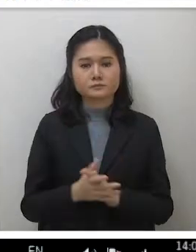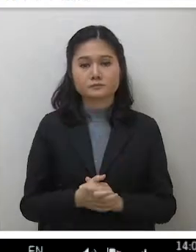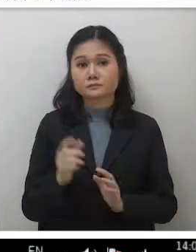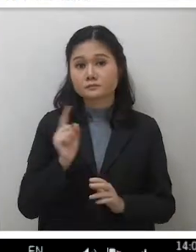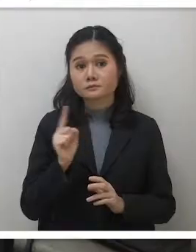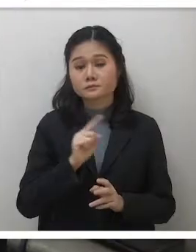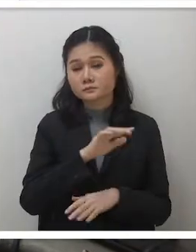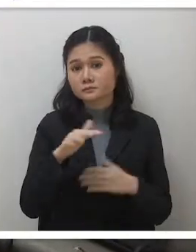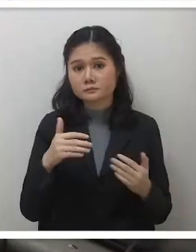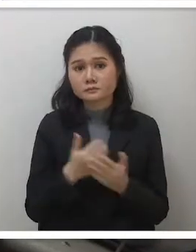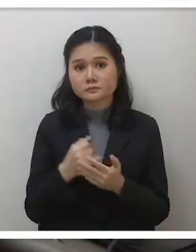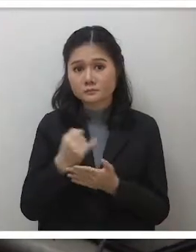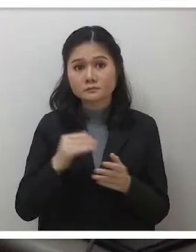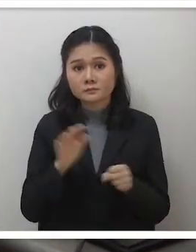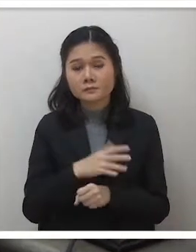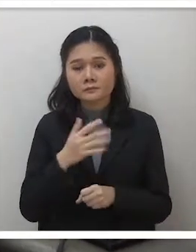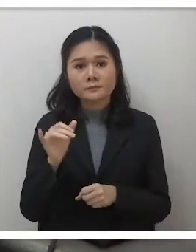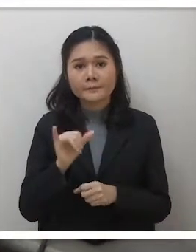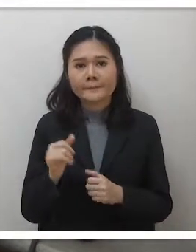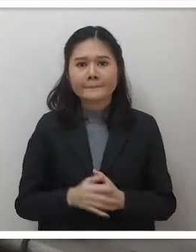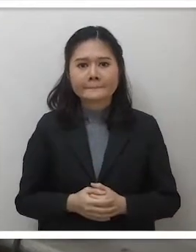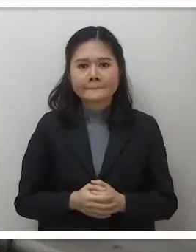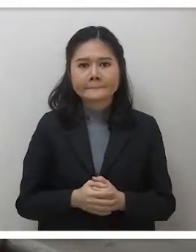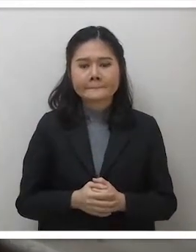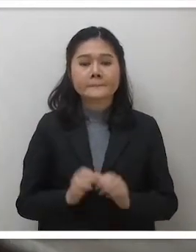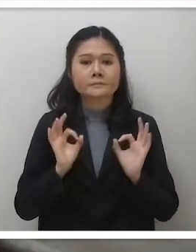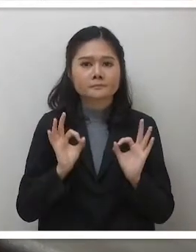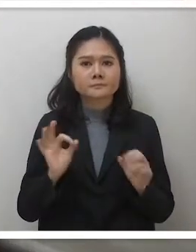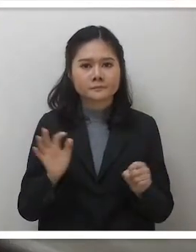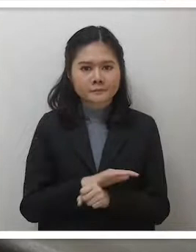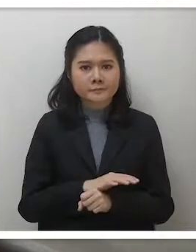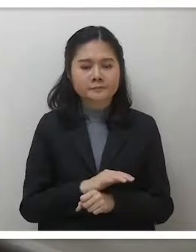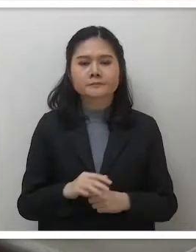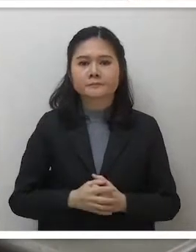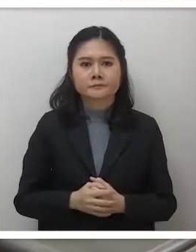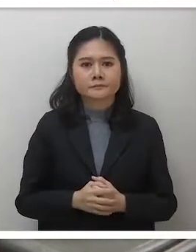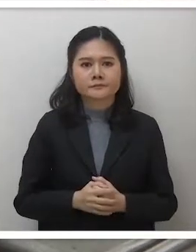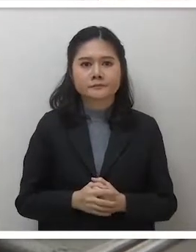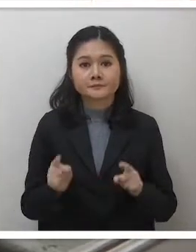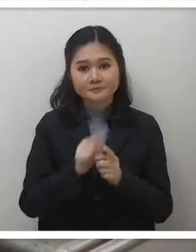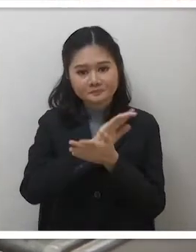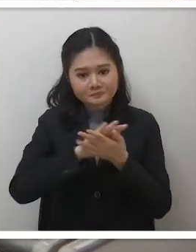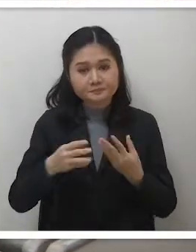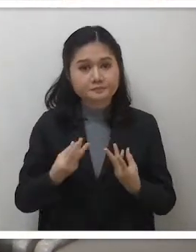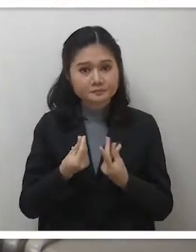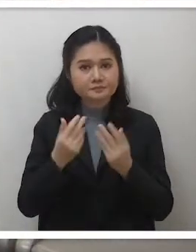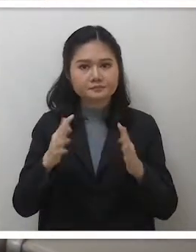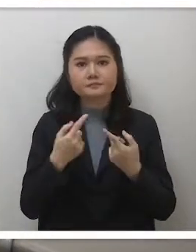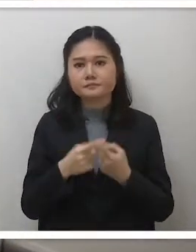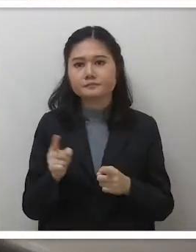ครับพวกเราวาดได้ครบหรือยังโอเคเนาะอาจจะไม่ประณีตมากแต่ว่า